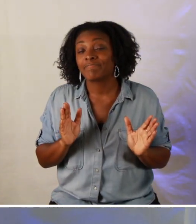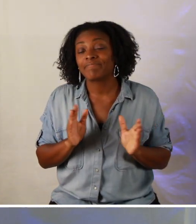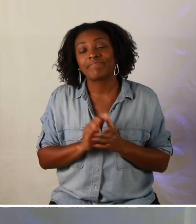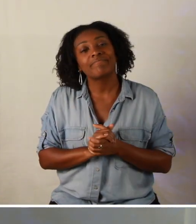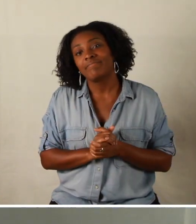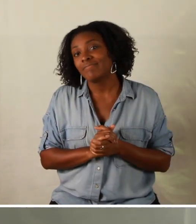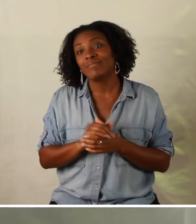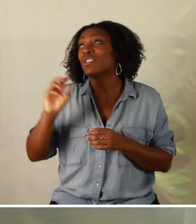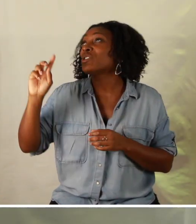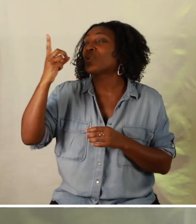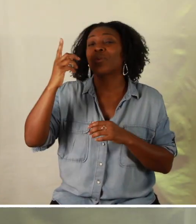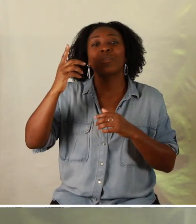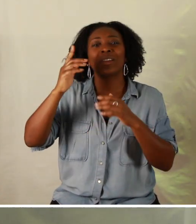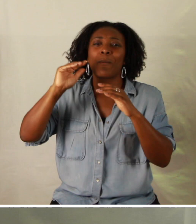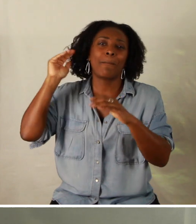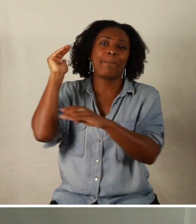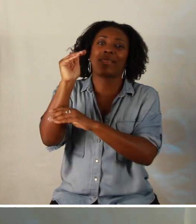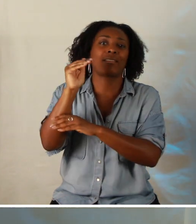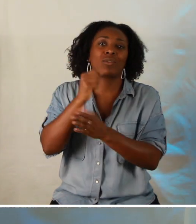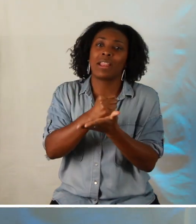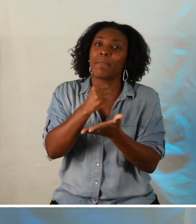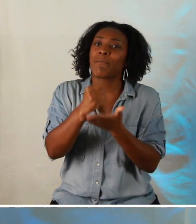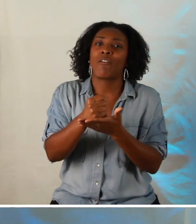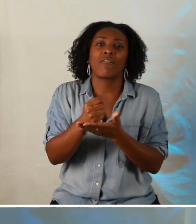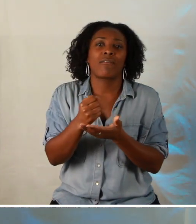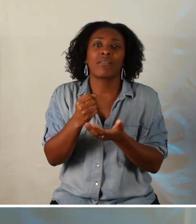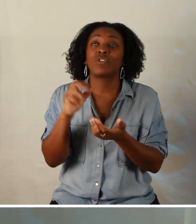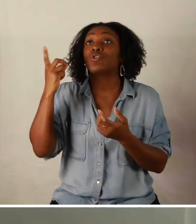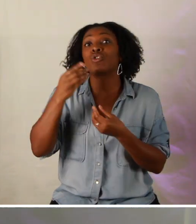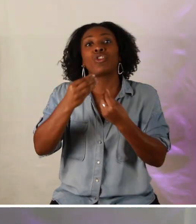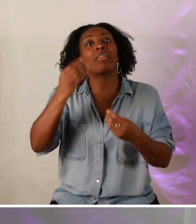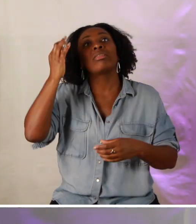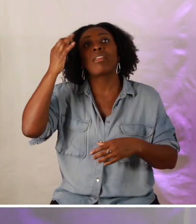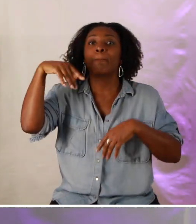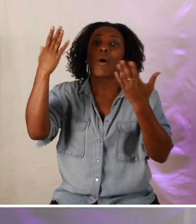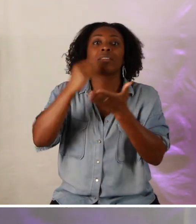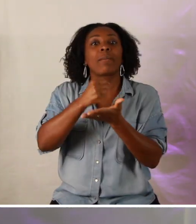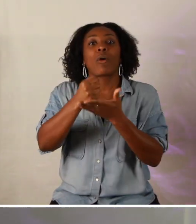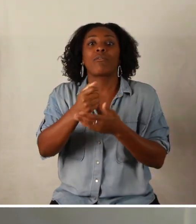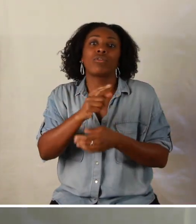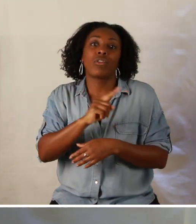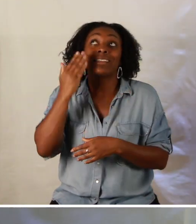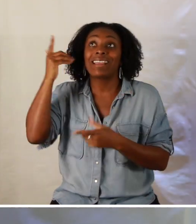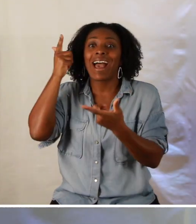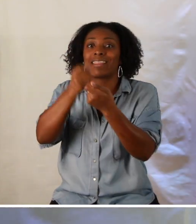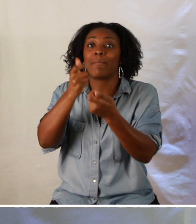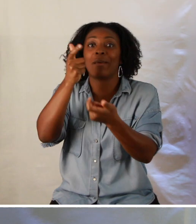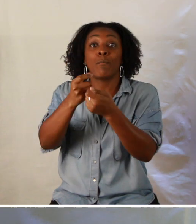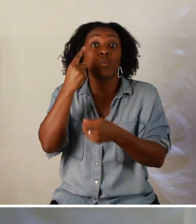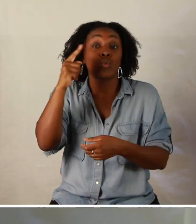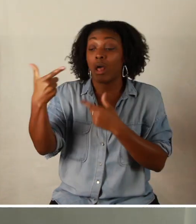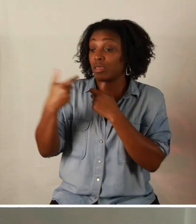Dieu est le maître de l'intensité de l'épreuve. Il ne te donne pas n'importe quelle épreuve en fait. Il sait très bien qu'est-ce qui est adapté pour toi comme pour